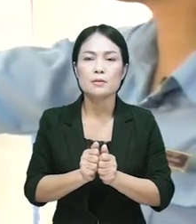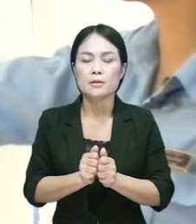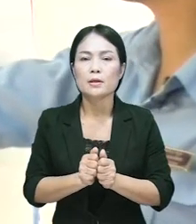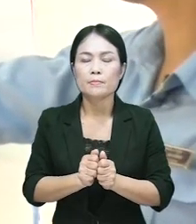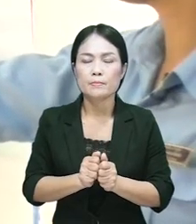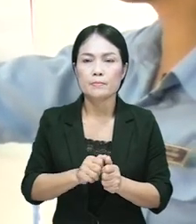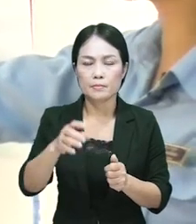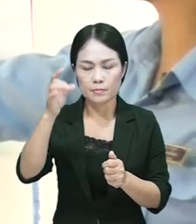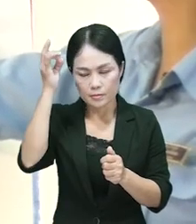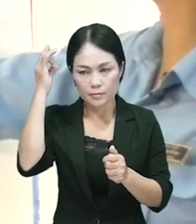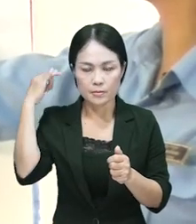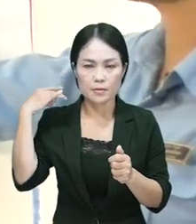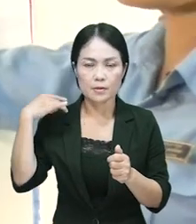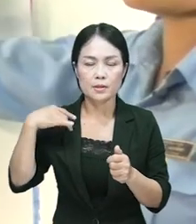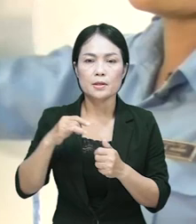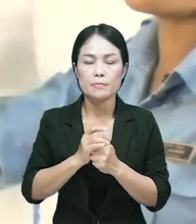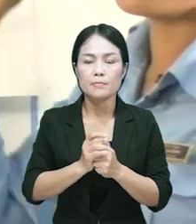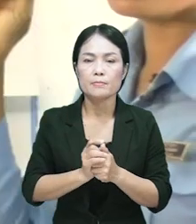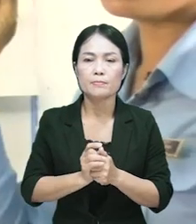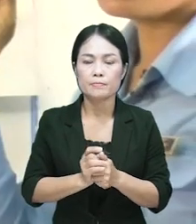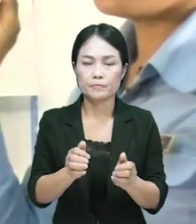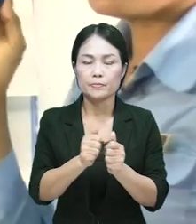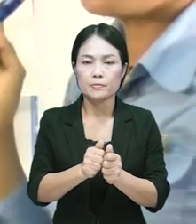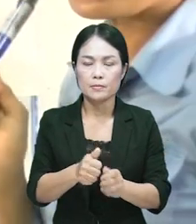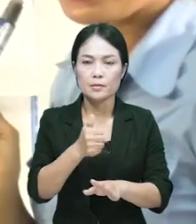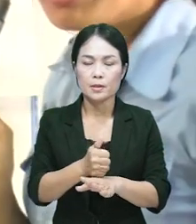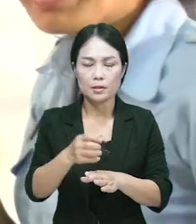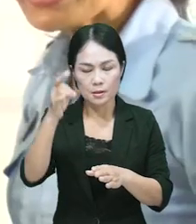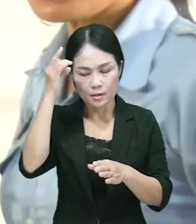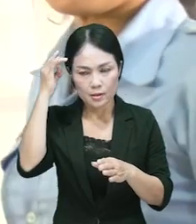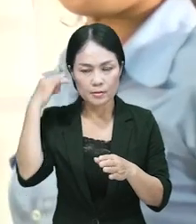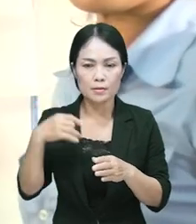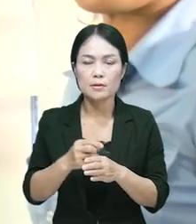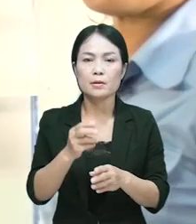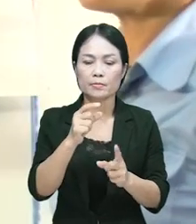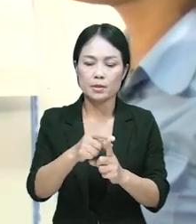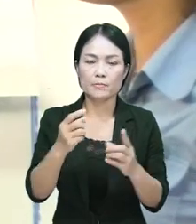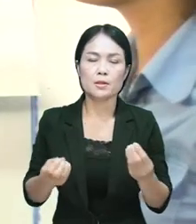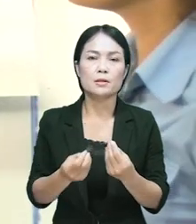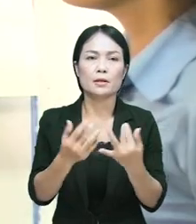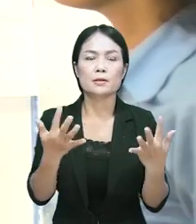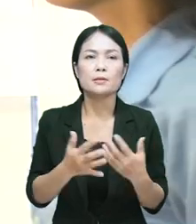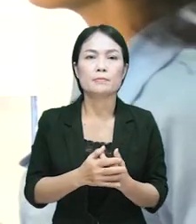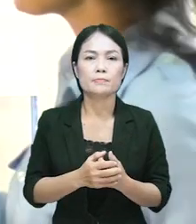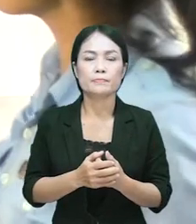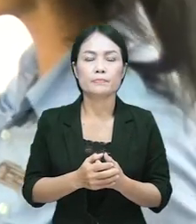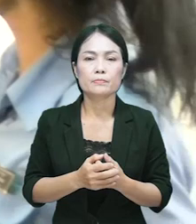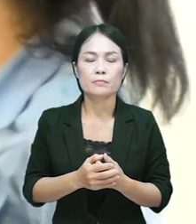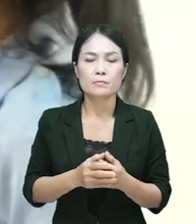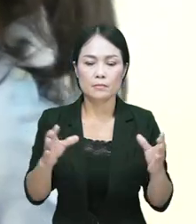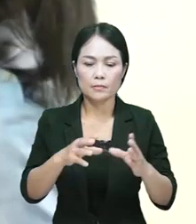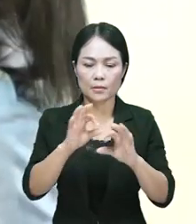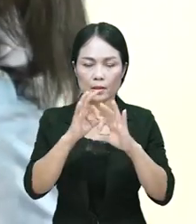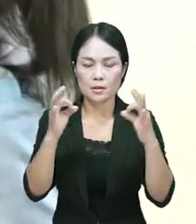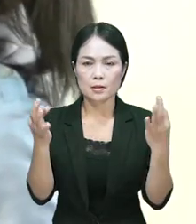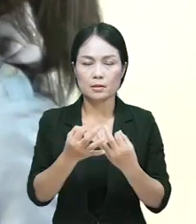យាអគ្គមហេសីចាស់ហើយនៅមានពាក្យច្រើនទៀតណាកូនណាតែនៅក្នុងក្រុមគ្រូ